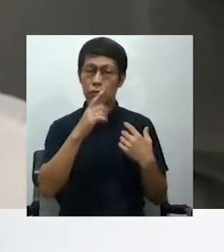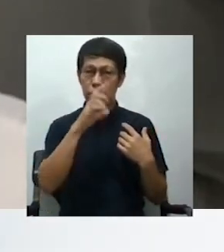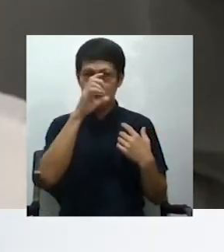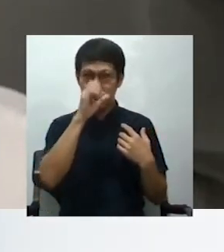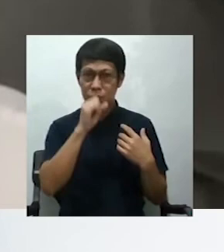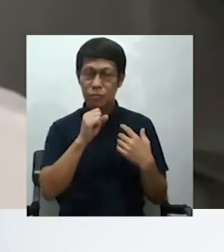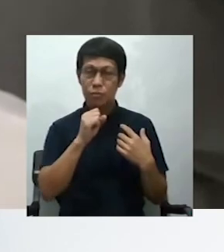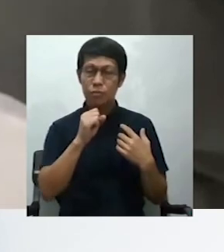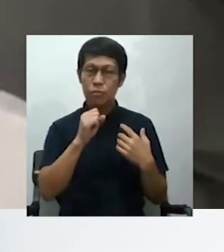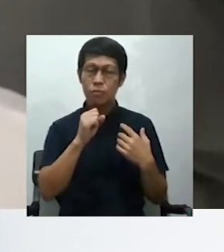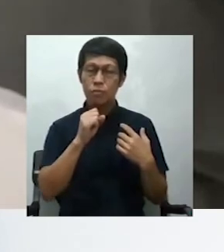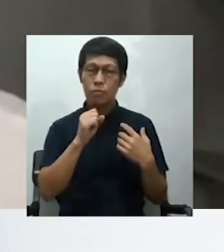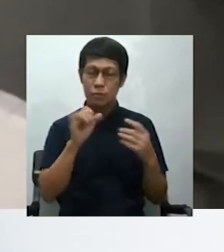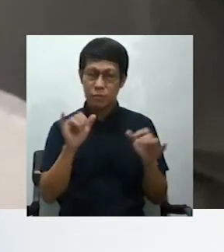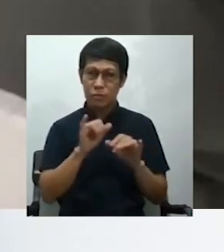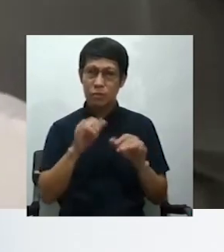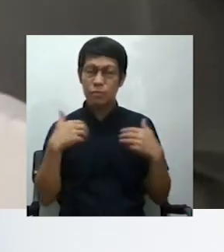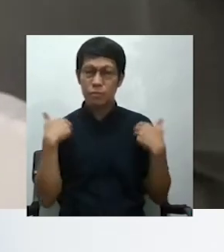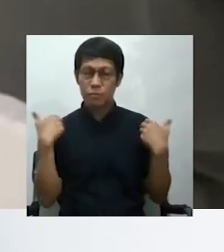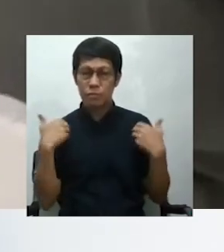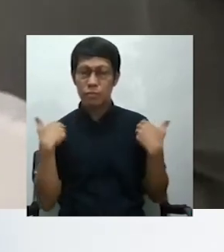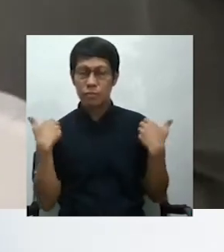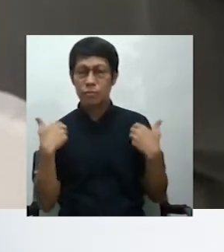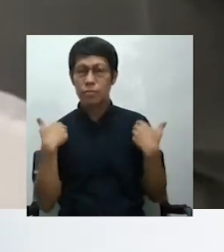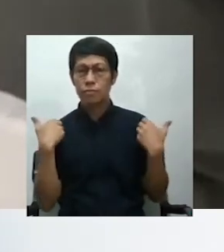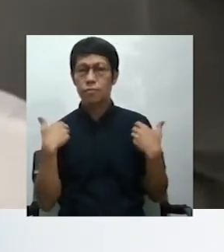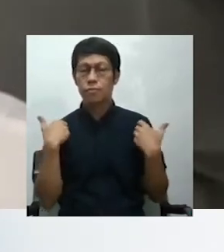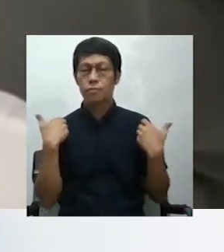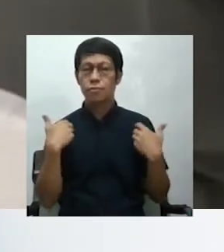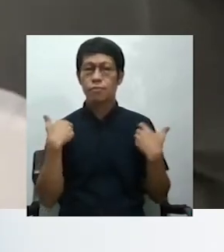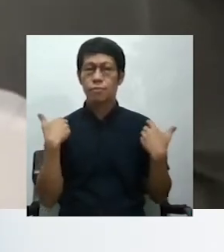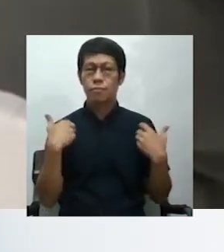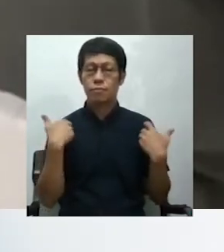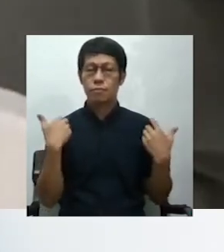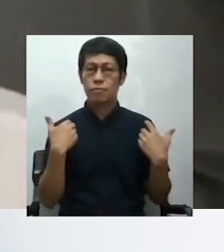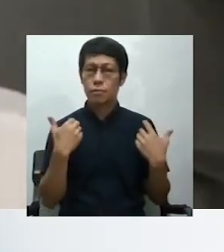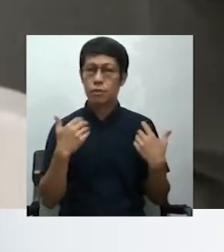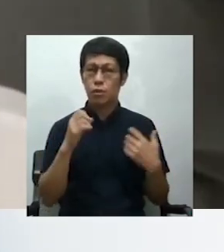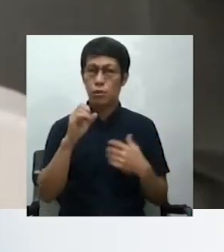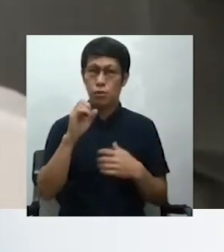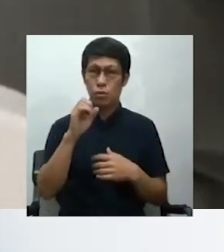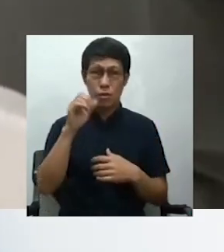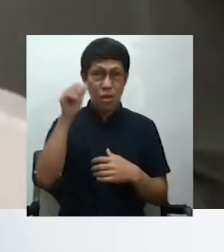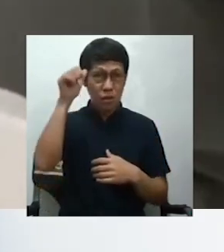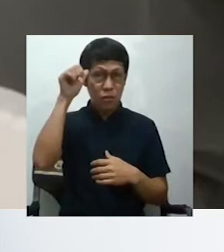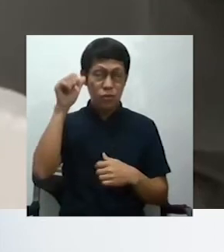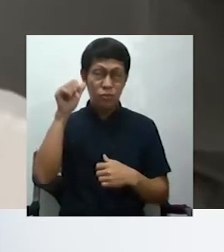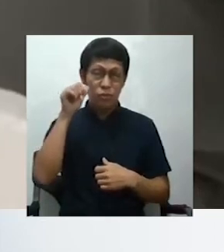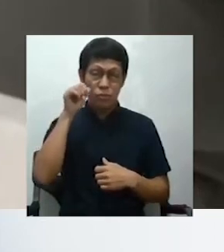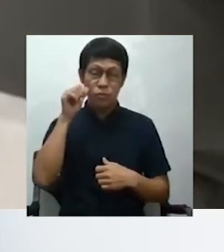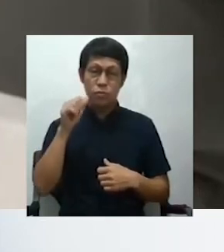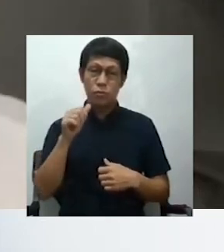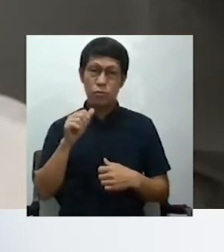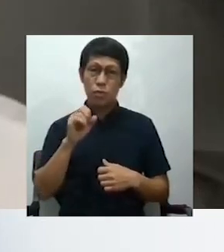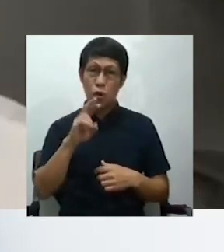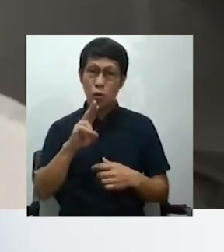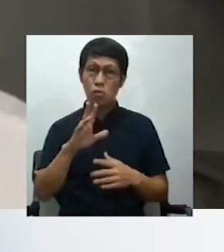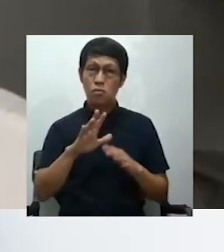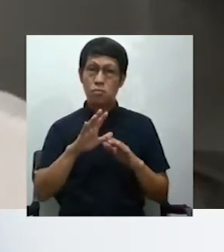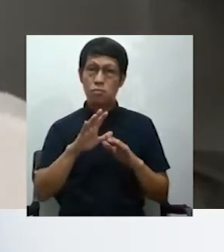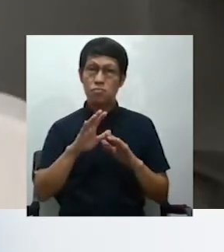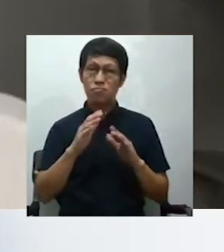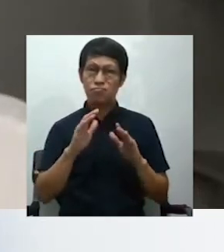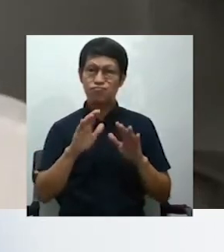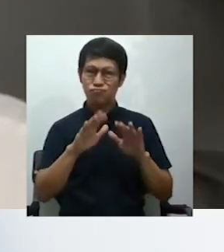ang nasa danger zone, kung tatawagin, kung hindi kasama na rin ang mga young adults